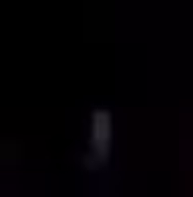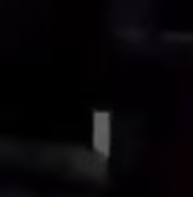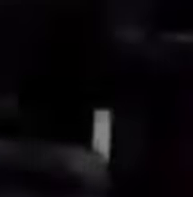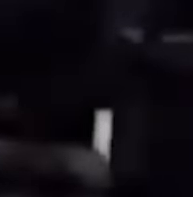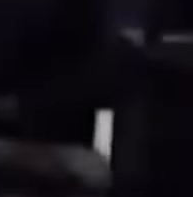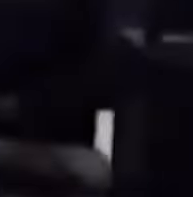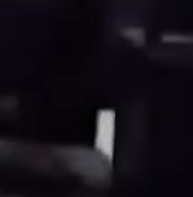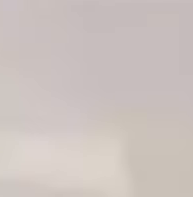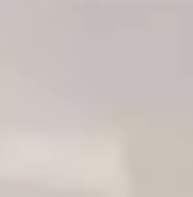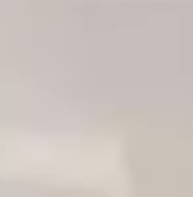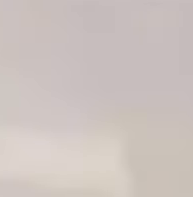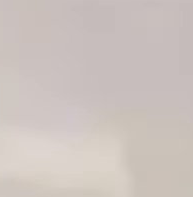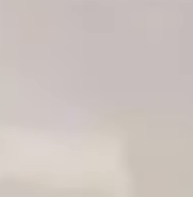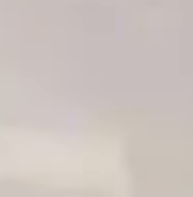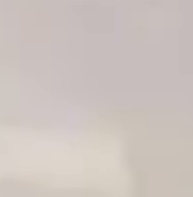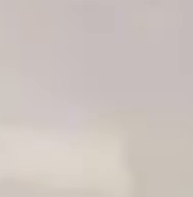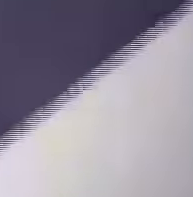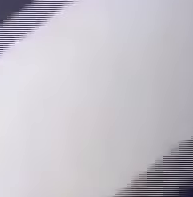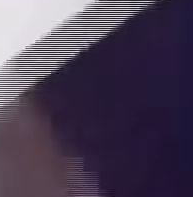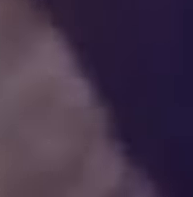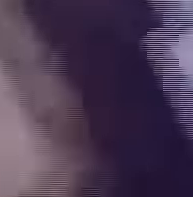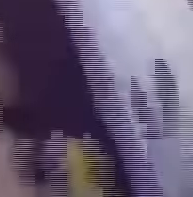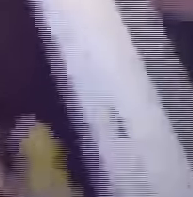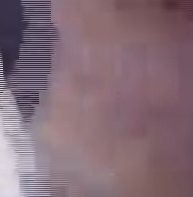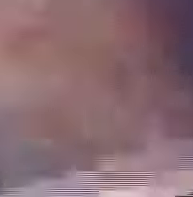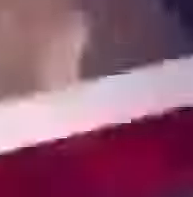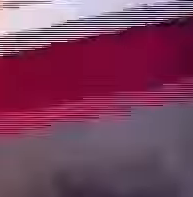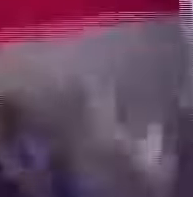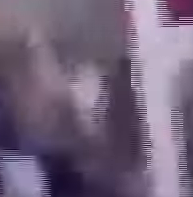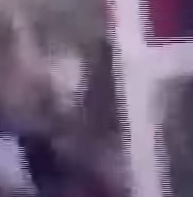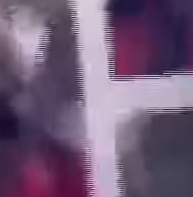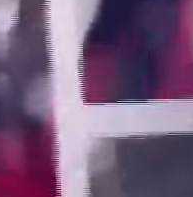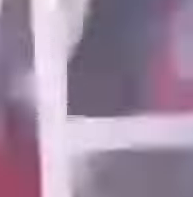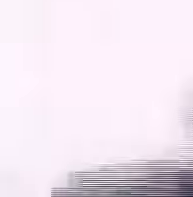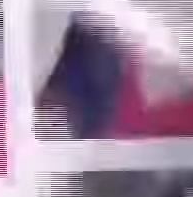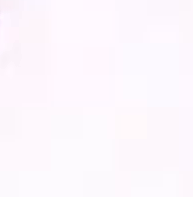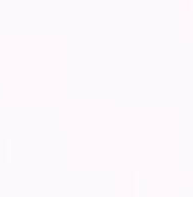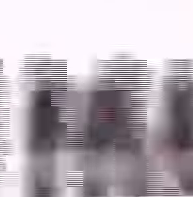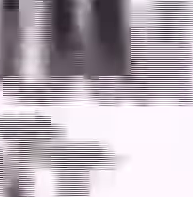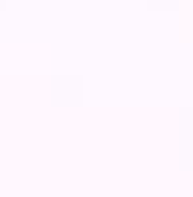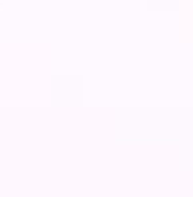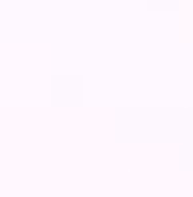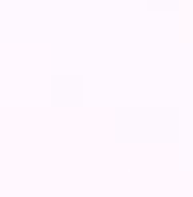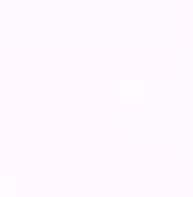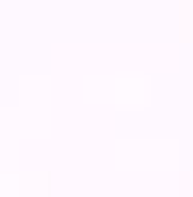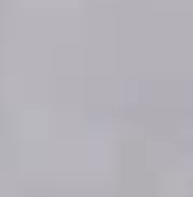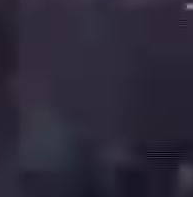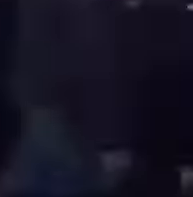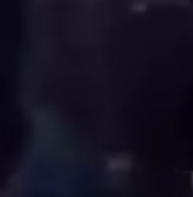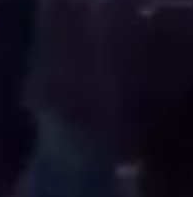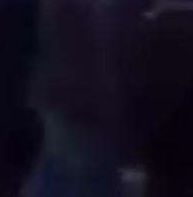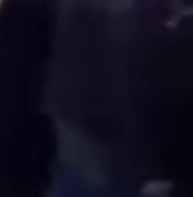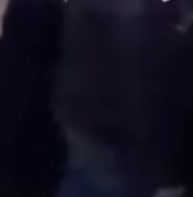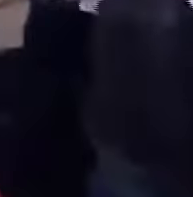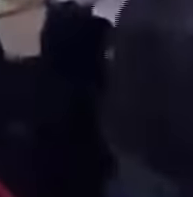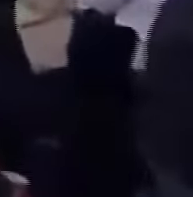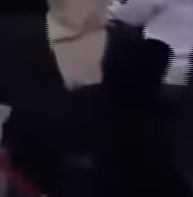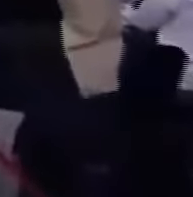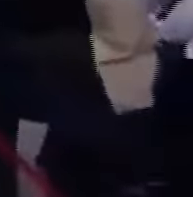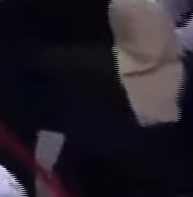lapisan. Saya akan mencoba. Siap, mencoblos. Kami akan mencoblos.